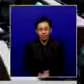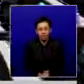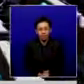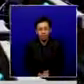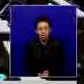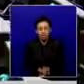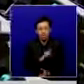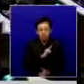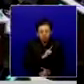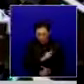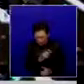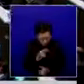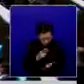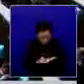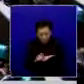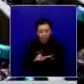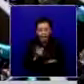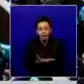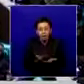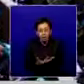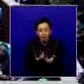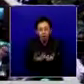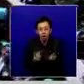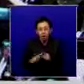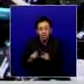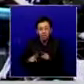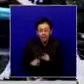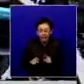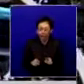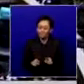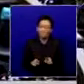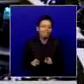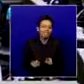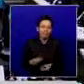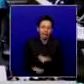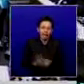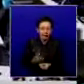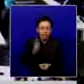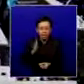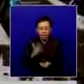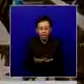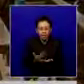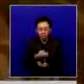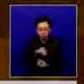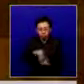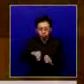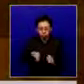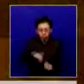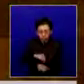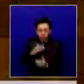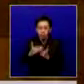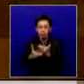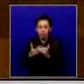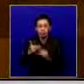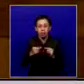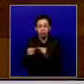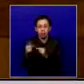พคือเอาทรัพย์สินที่เสียออกไปจากแบงก์ให้ทุกอย่างเดินได้ฉะนั้นในครั้งนี้